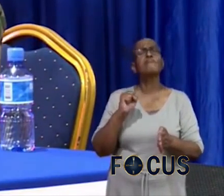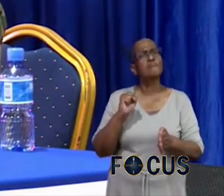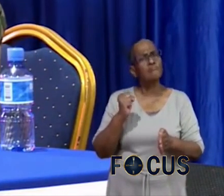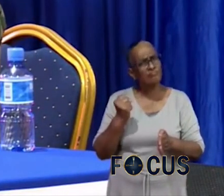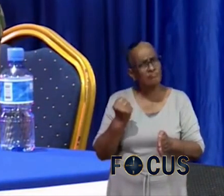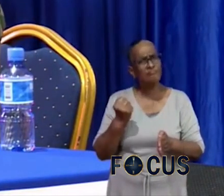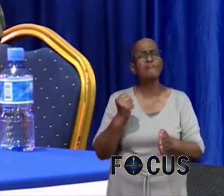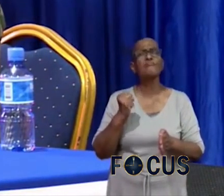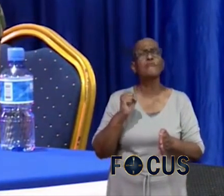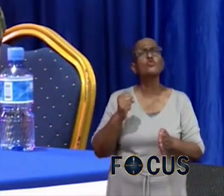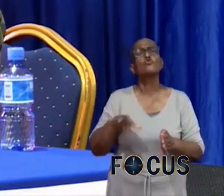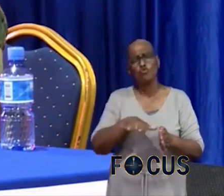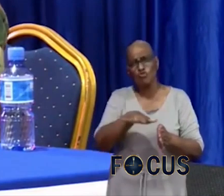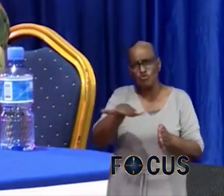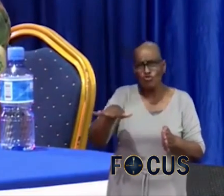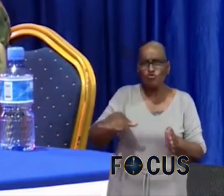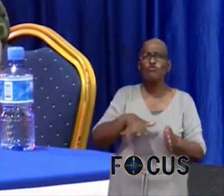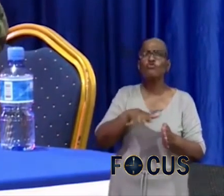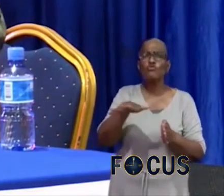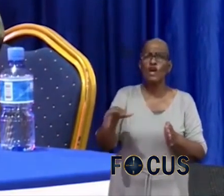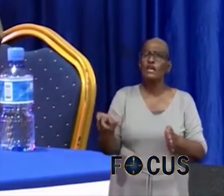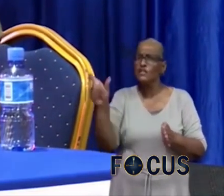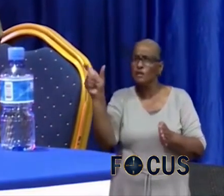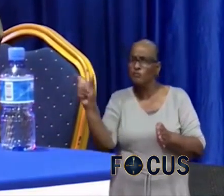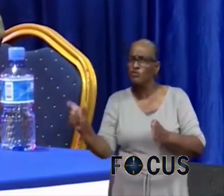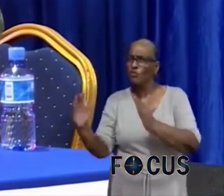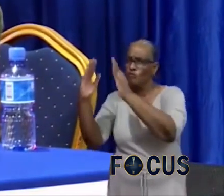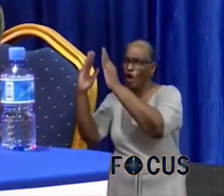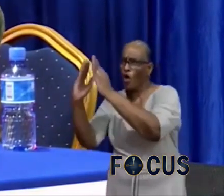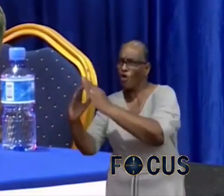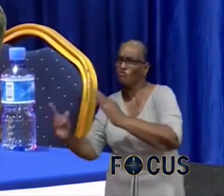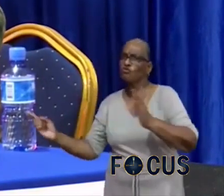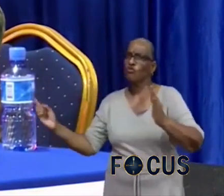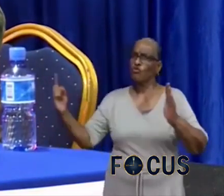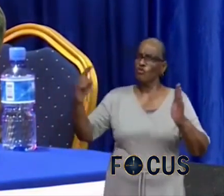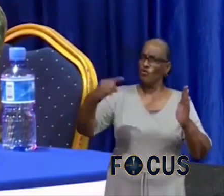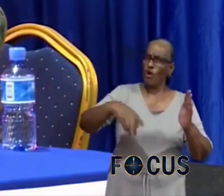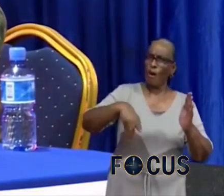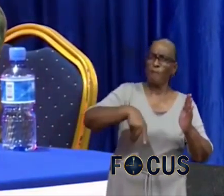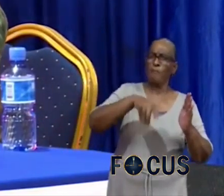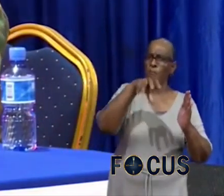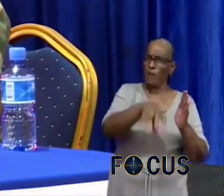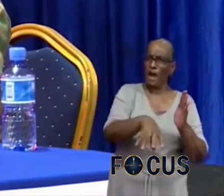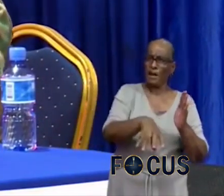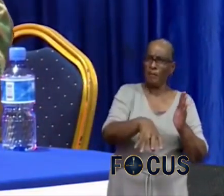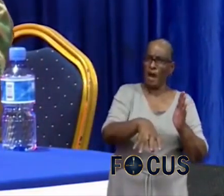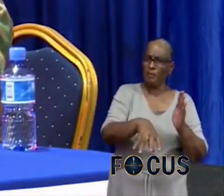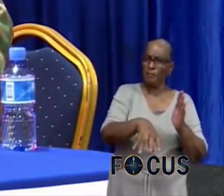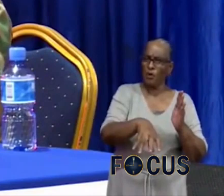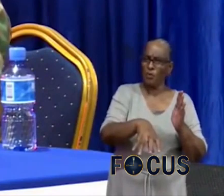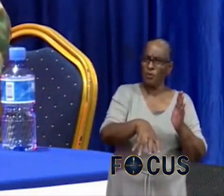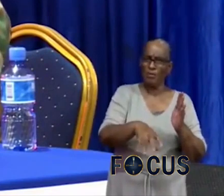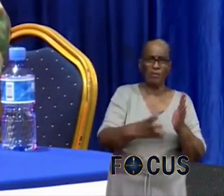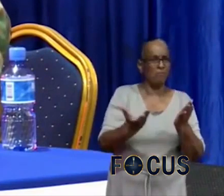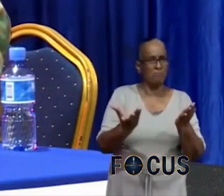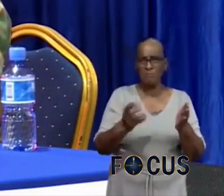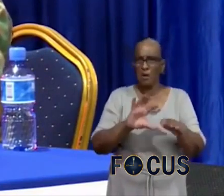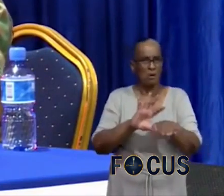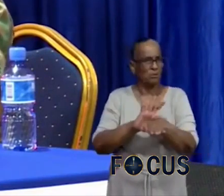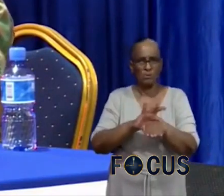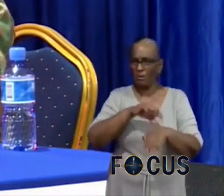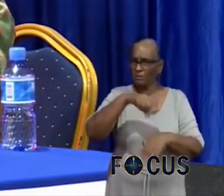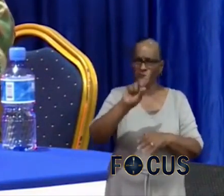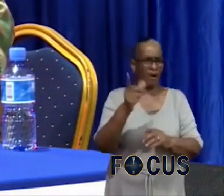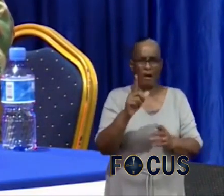hoe noem je dat? Situaties zijn dat die persoon van huis uit moet vertrekken richting Paramaribo zonder dat hij of zij naar een arts